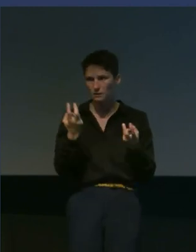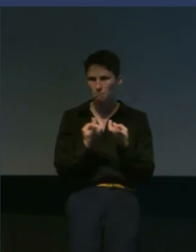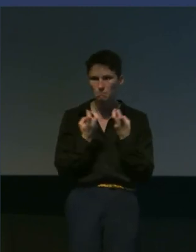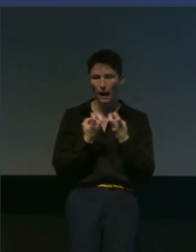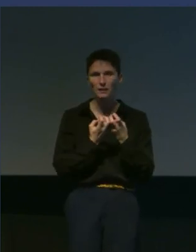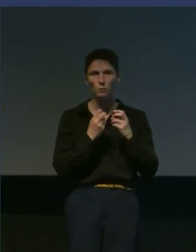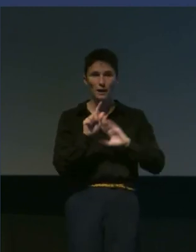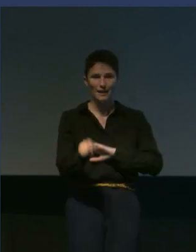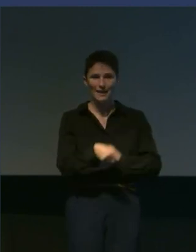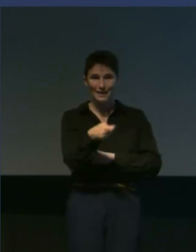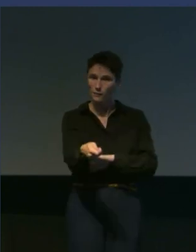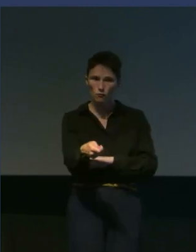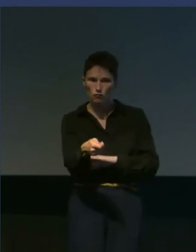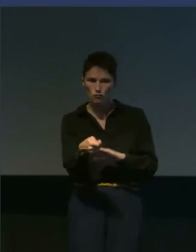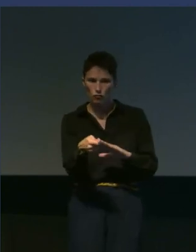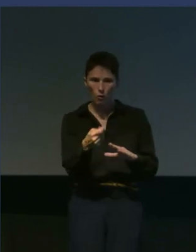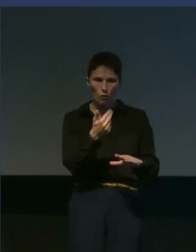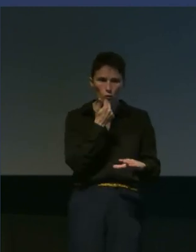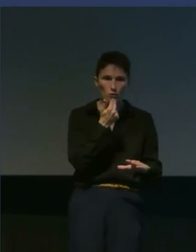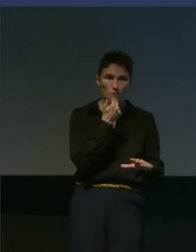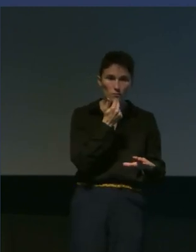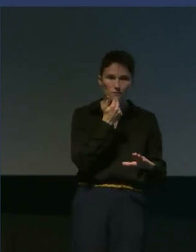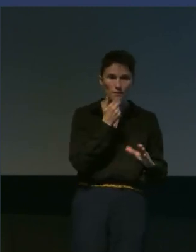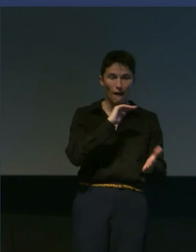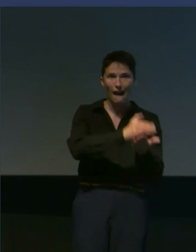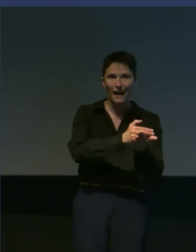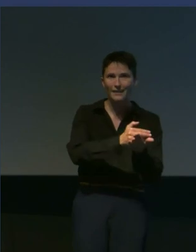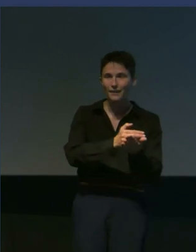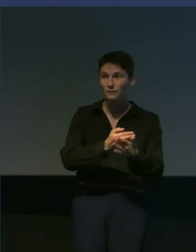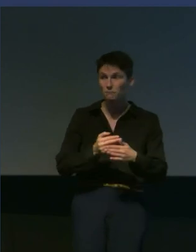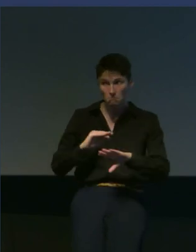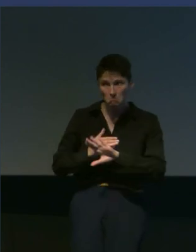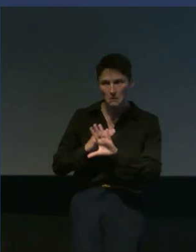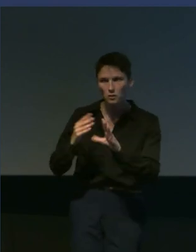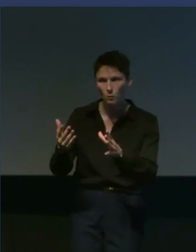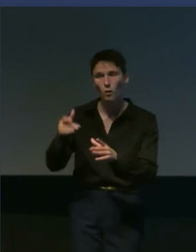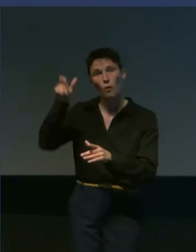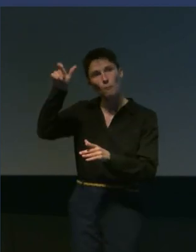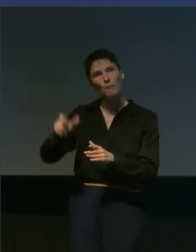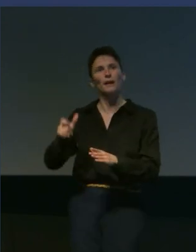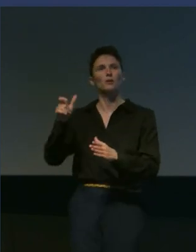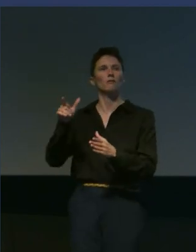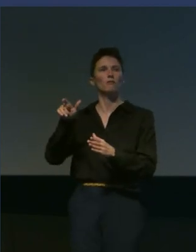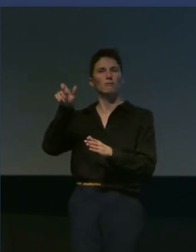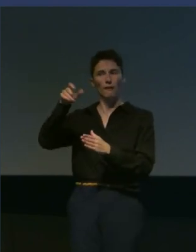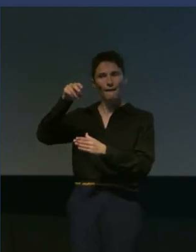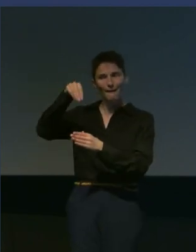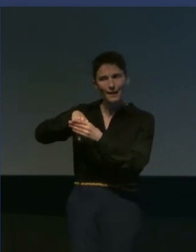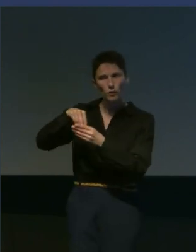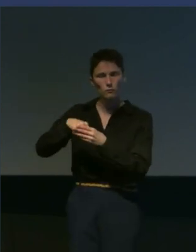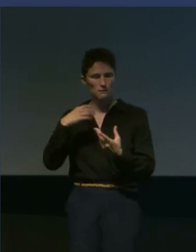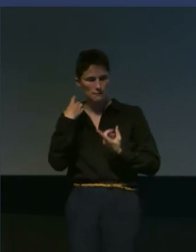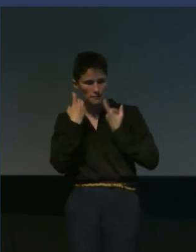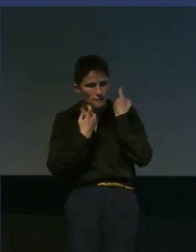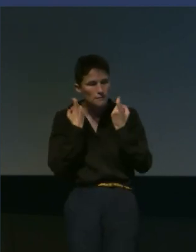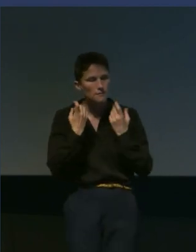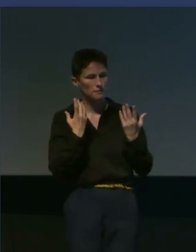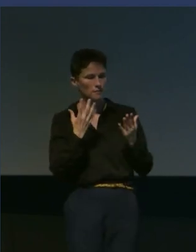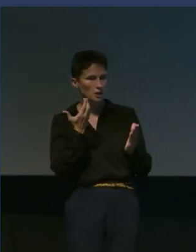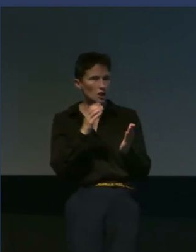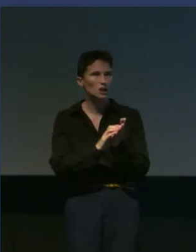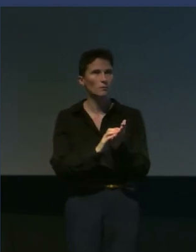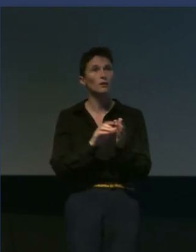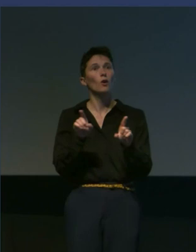d'exploiter la nature. Est-ce que financièrement, ça va être moins le coup? Donc, on envoie un autre ministre pour que tout un chapitre. De travailler avec